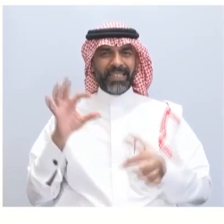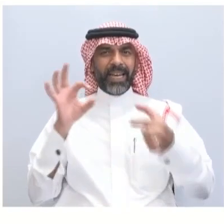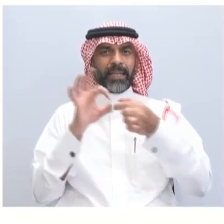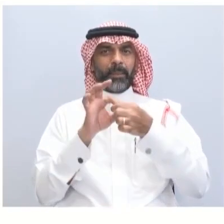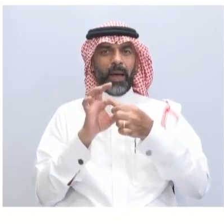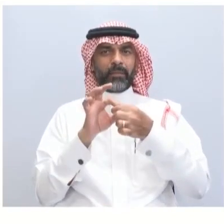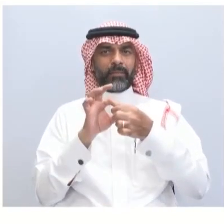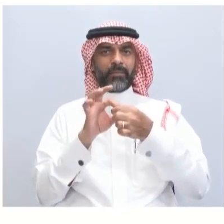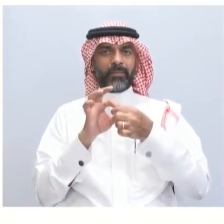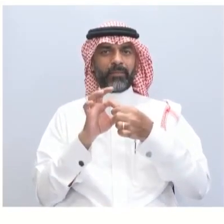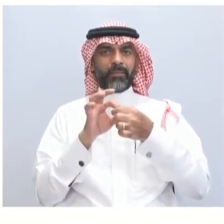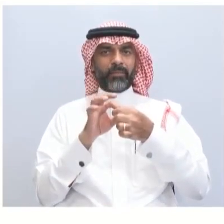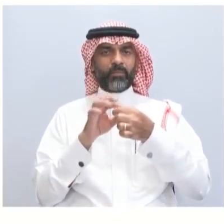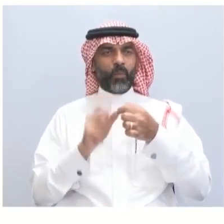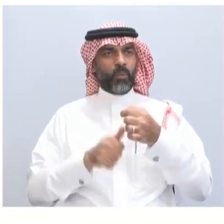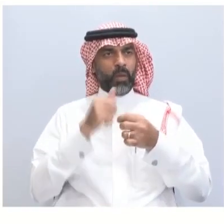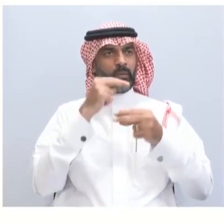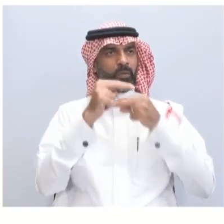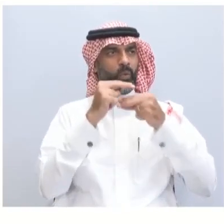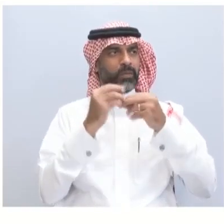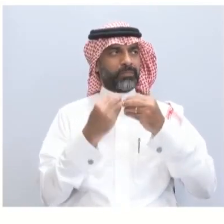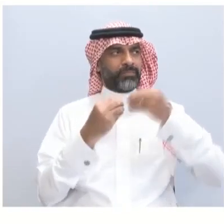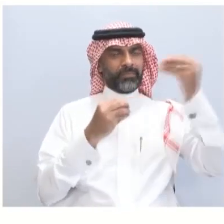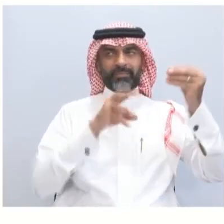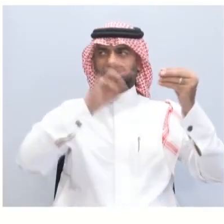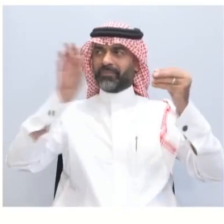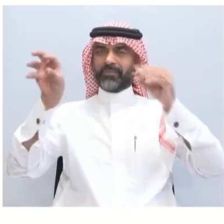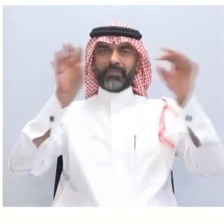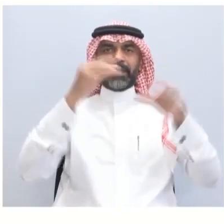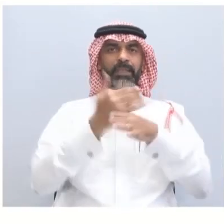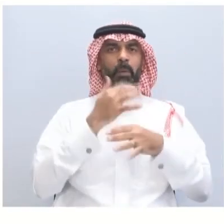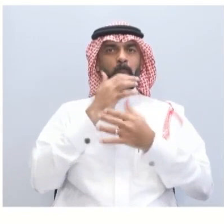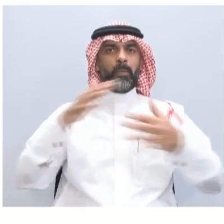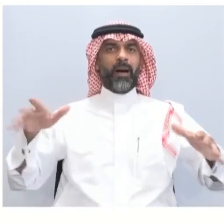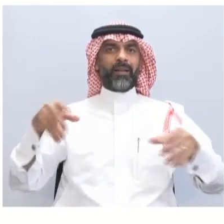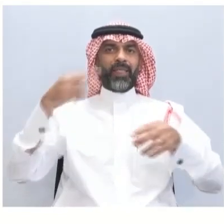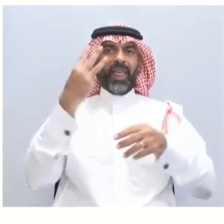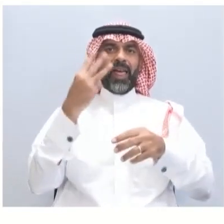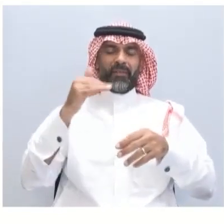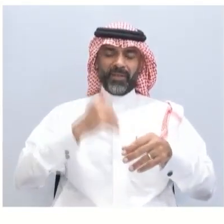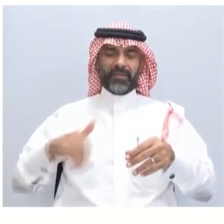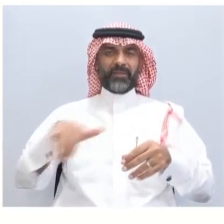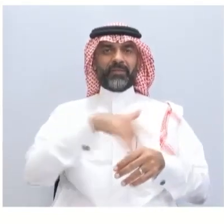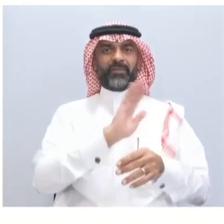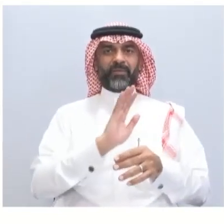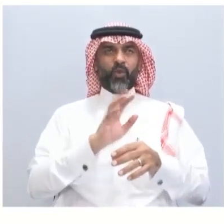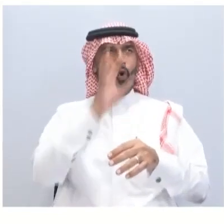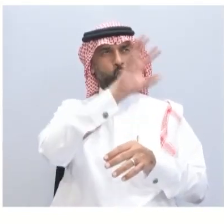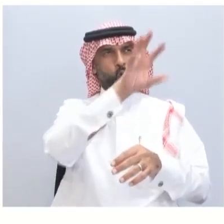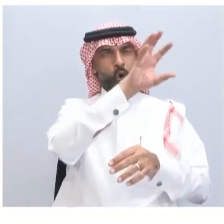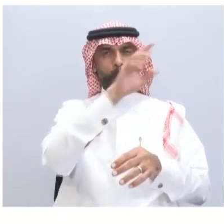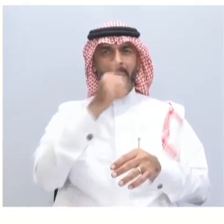الارتباط المتعدد بالحضارات والدول والمجتمعات الاخرى في اوروبا